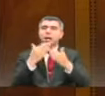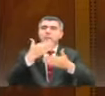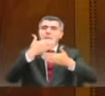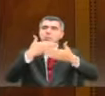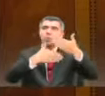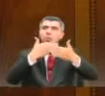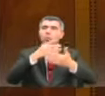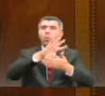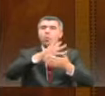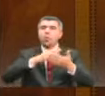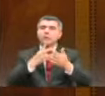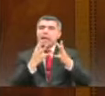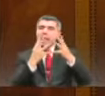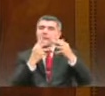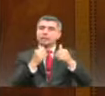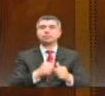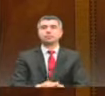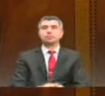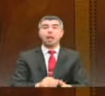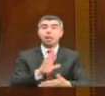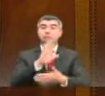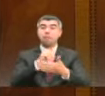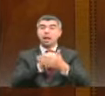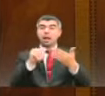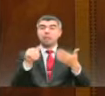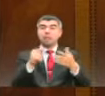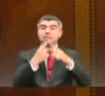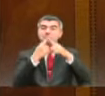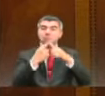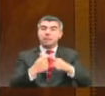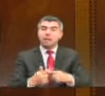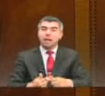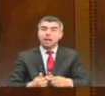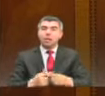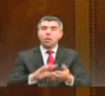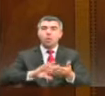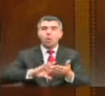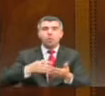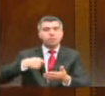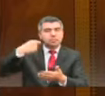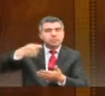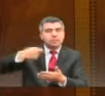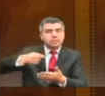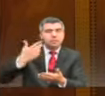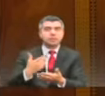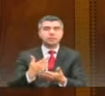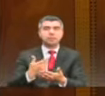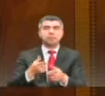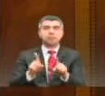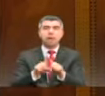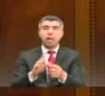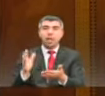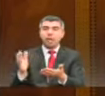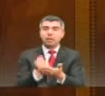له، وضع برمجة زمنية ومالية لتسوية المبالغ المستحقة برسم التعويض عن نزع